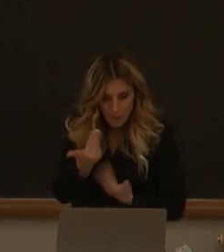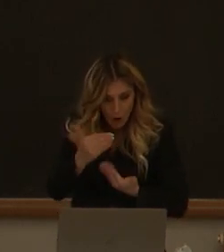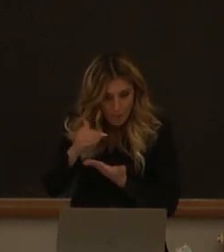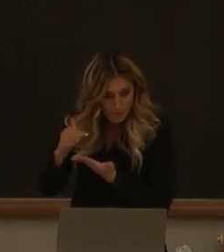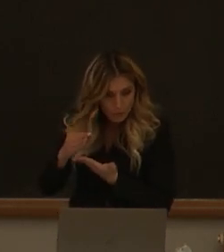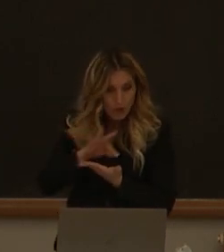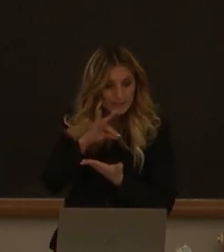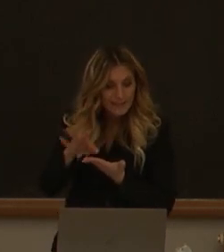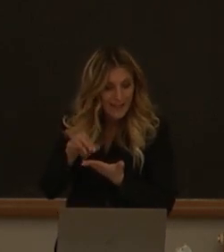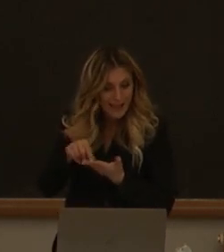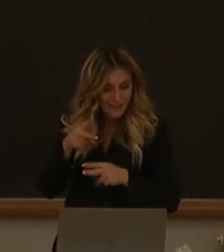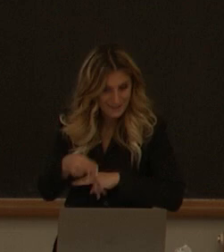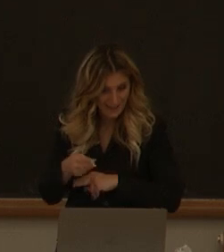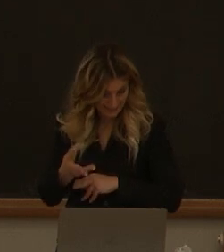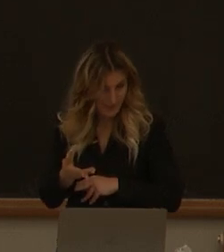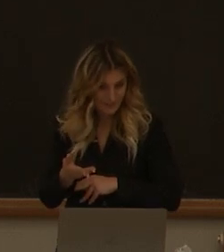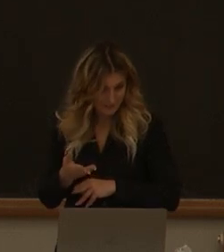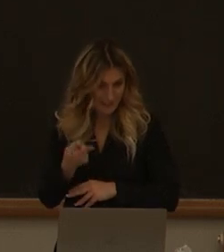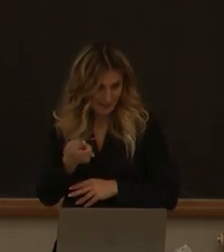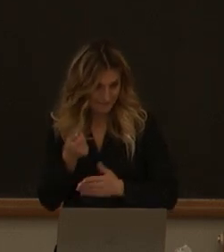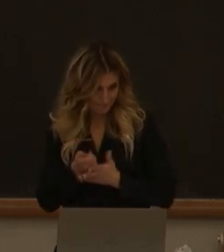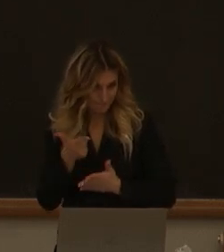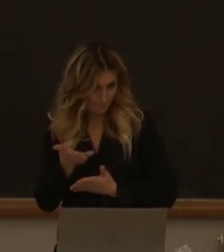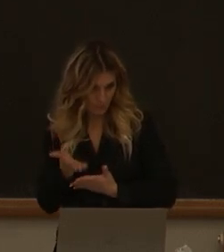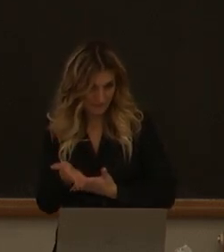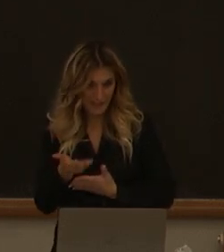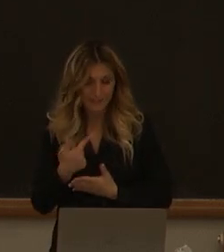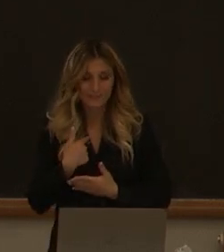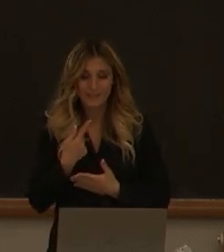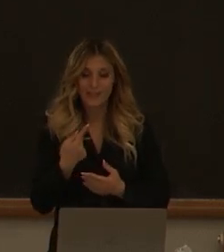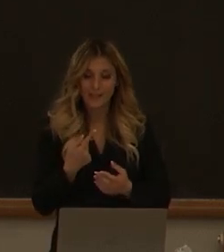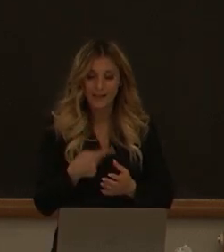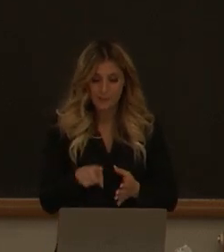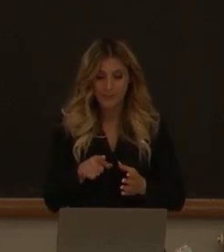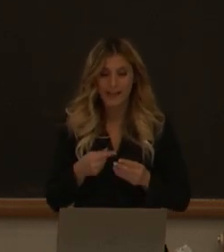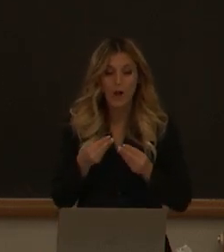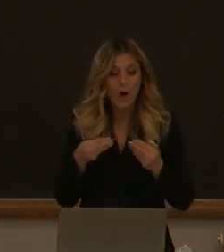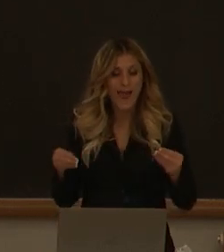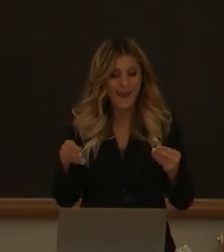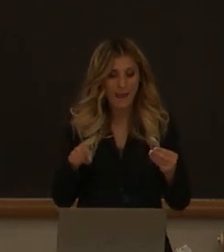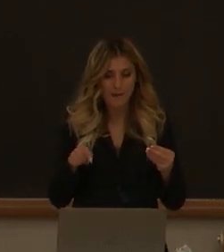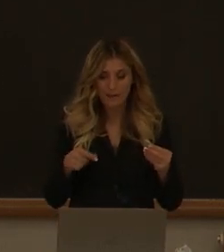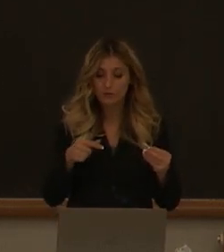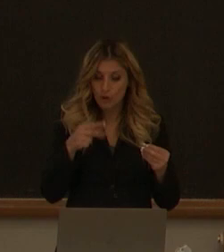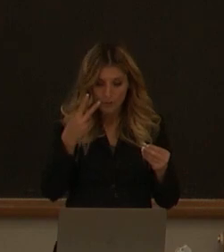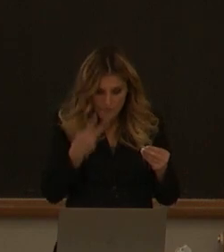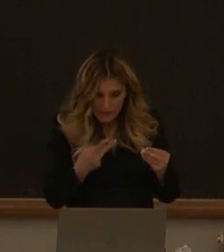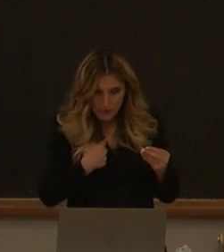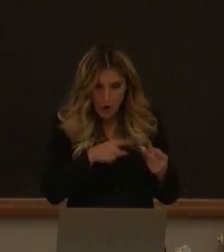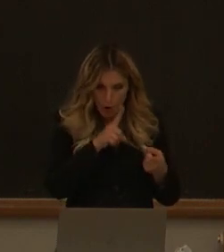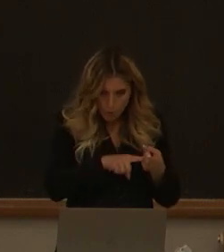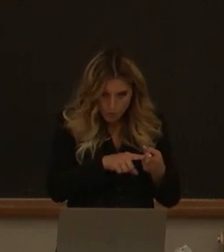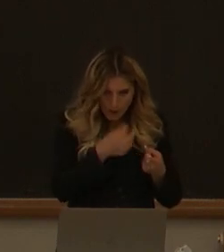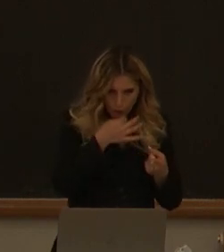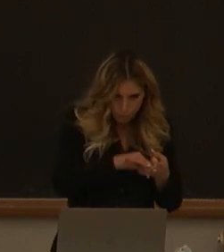che definisce la data in cui un alimento deve essere tassativamente consumato oppure no. In